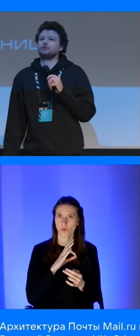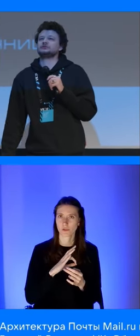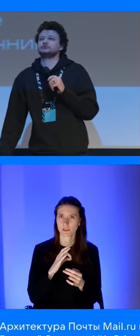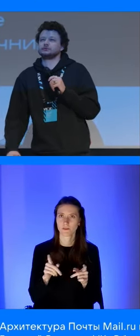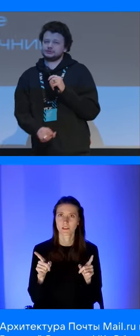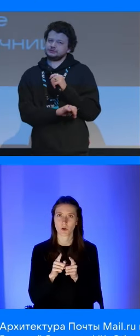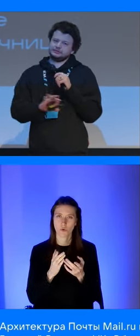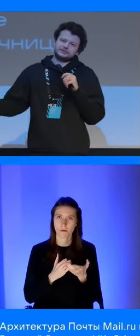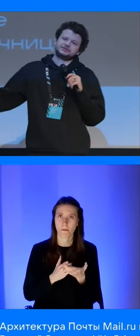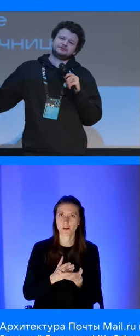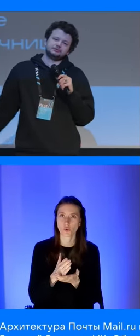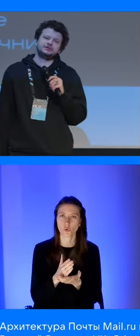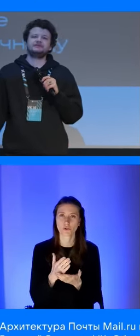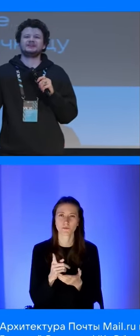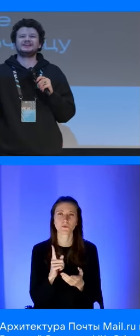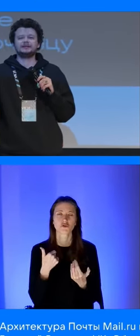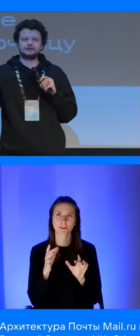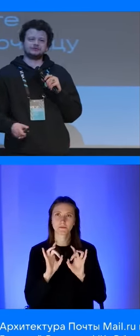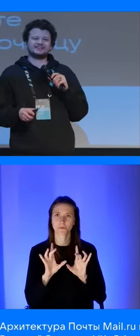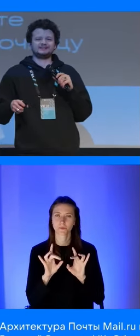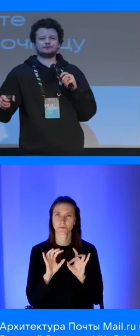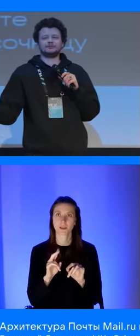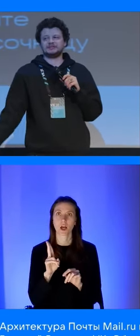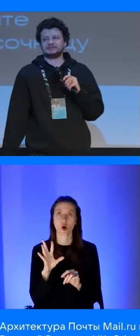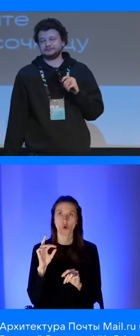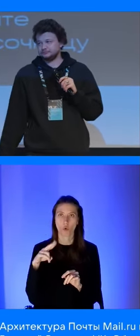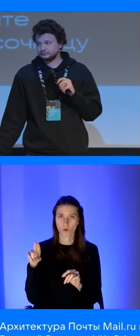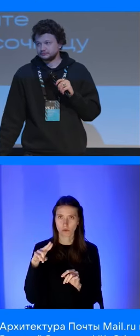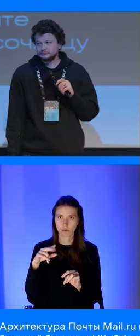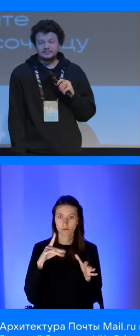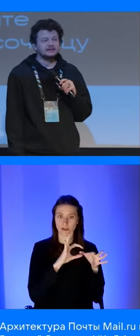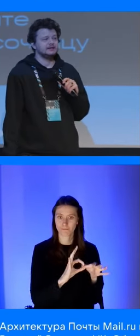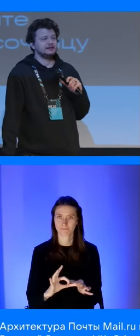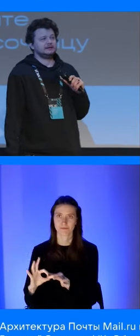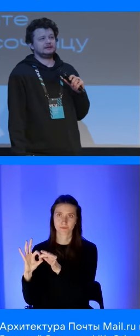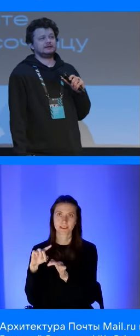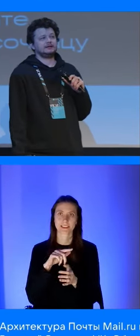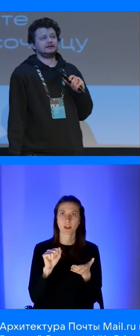ваш код, ну то есть HTTP-слой delivery, генерируется из документации.